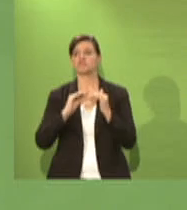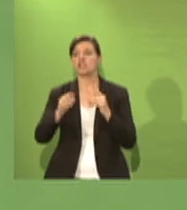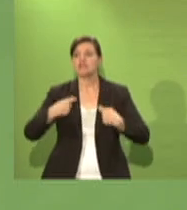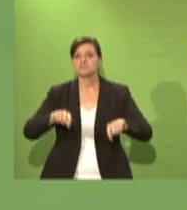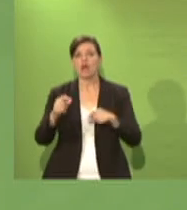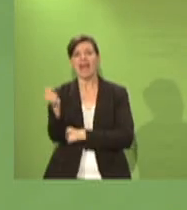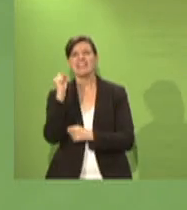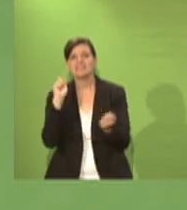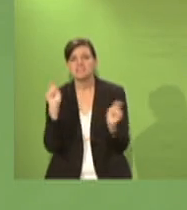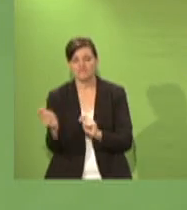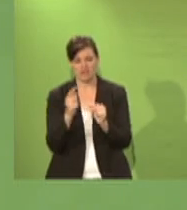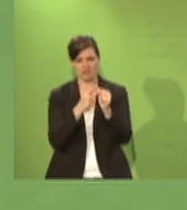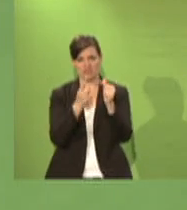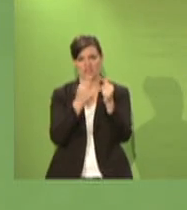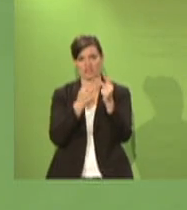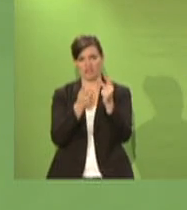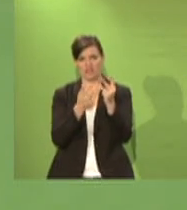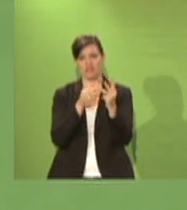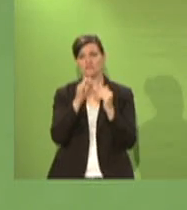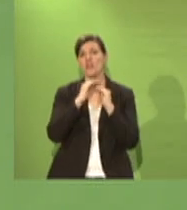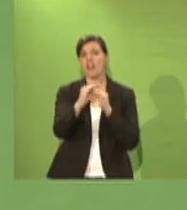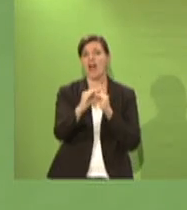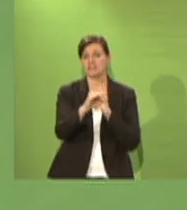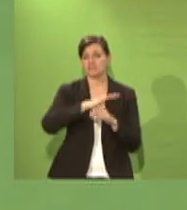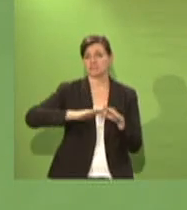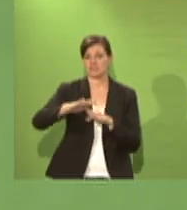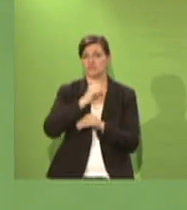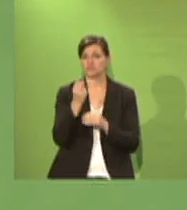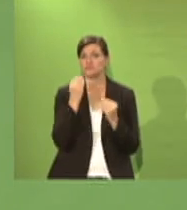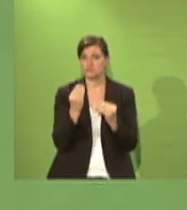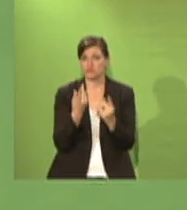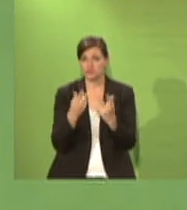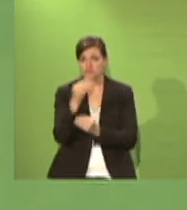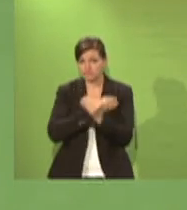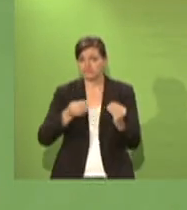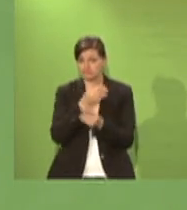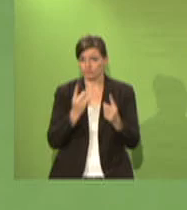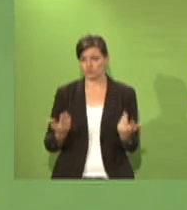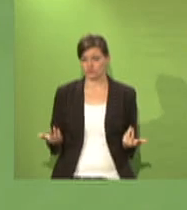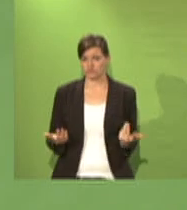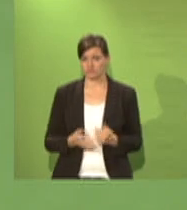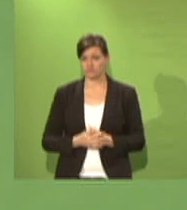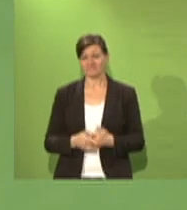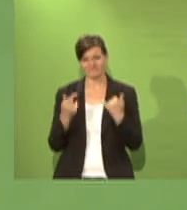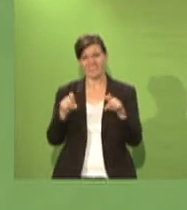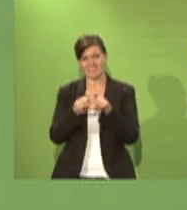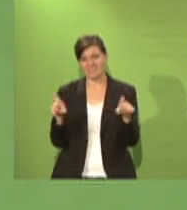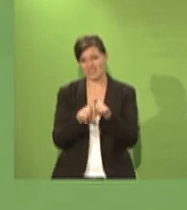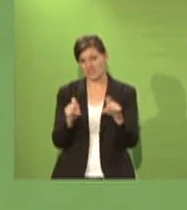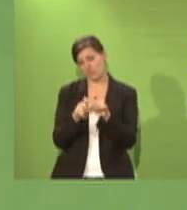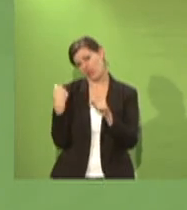Energiewende sind für uns ländlichen Raum Tagesgeschäft. Wir erleben diese Themen bei uns gleich um die